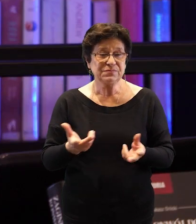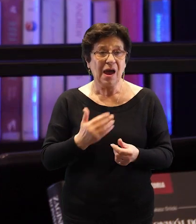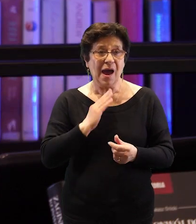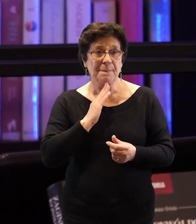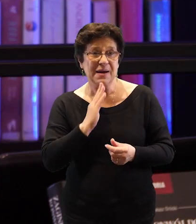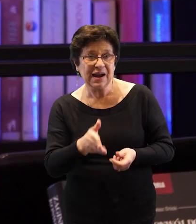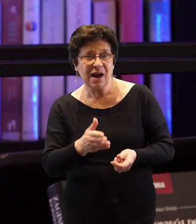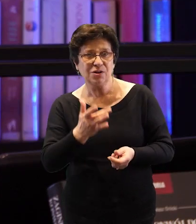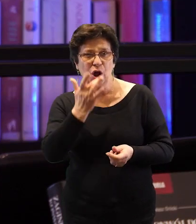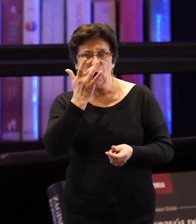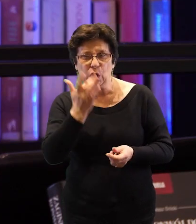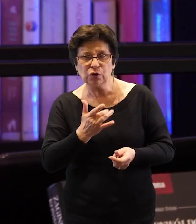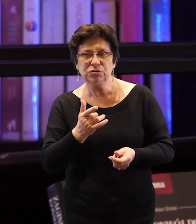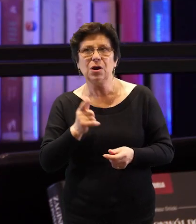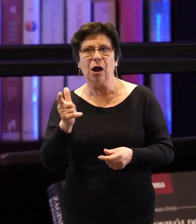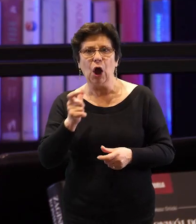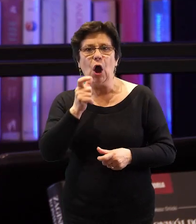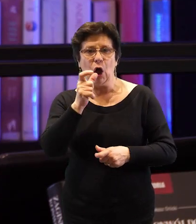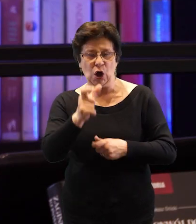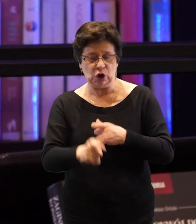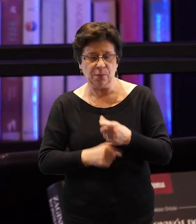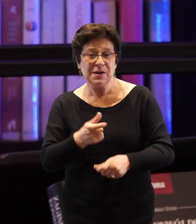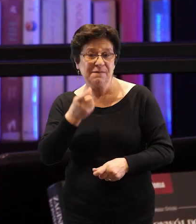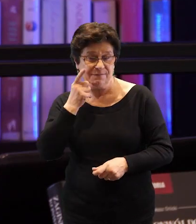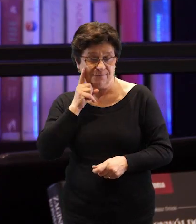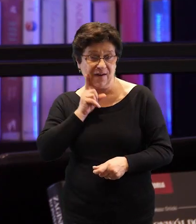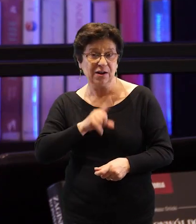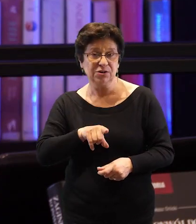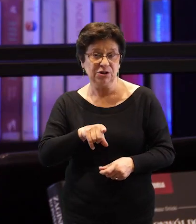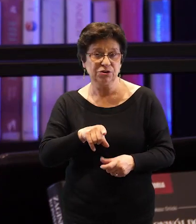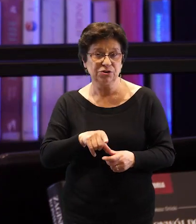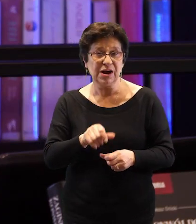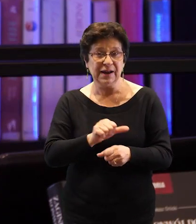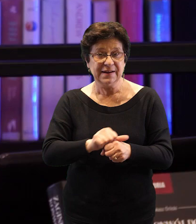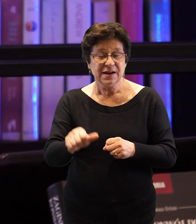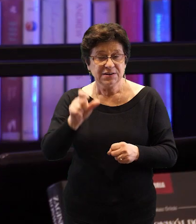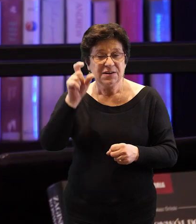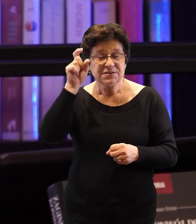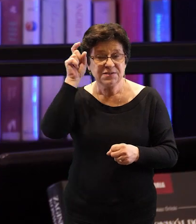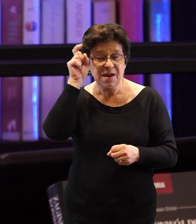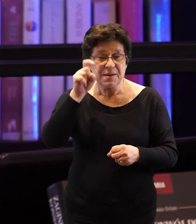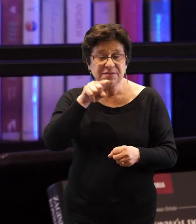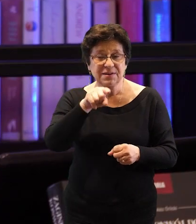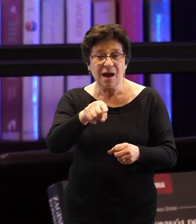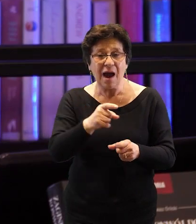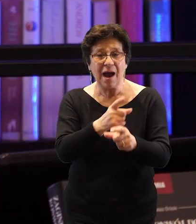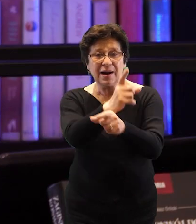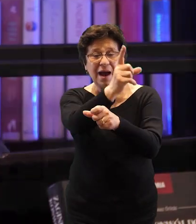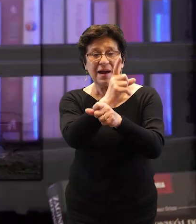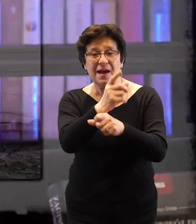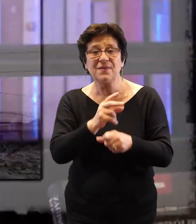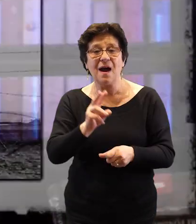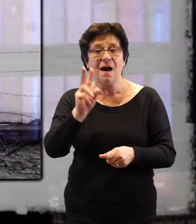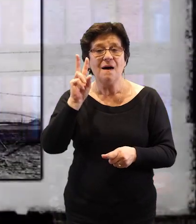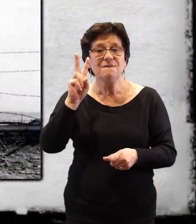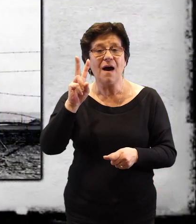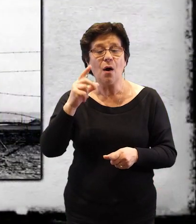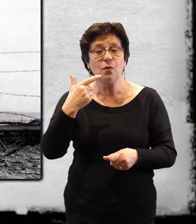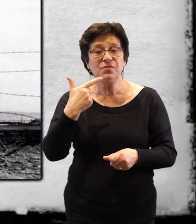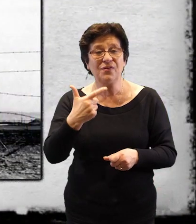Rosjanie faktycznie robili coś takiego. Tutaj na zdjęciu na przykład jest niemiecka rakieta V2, która jest